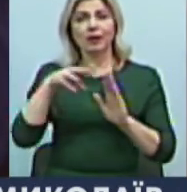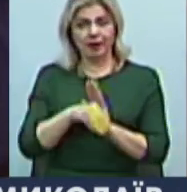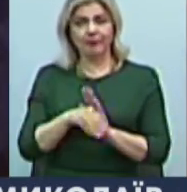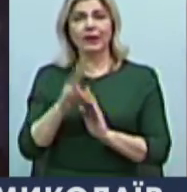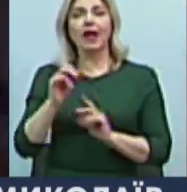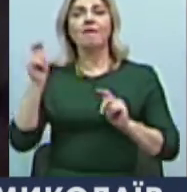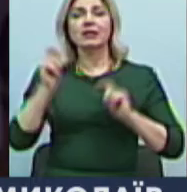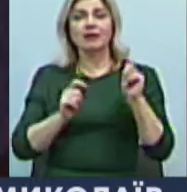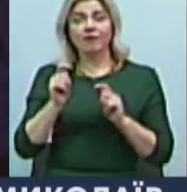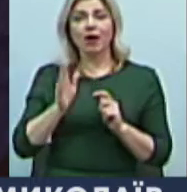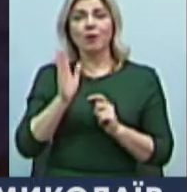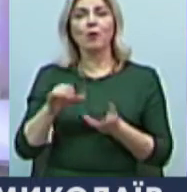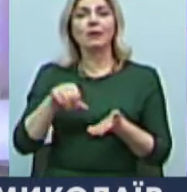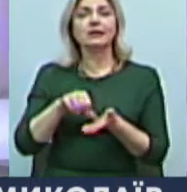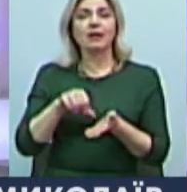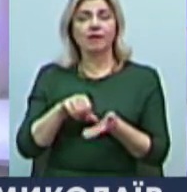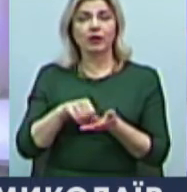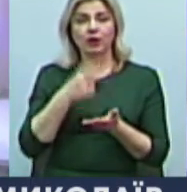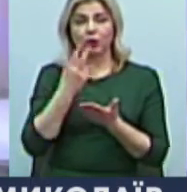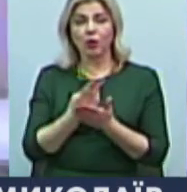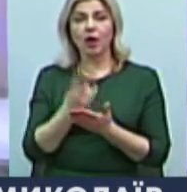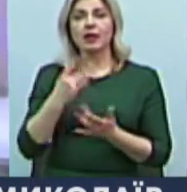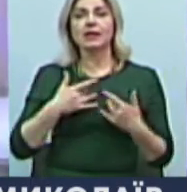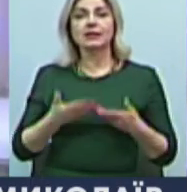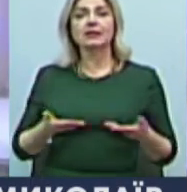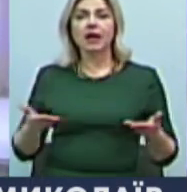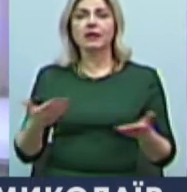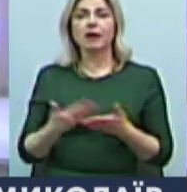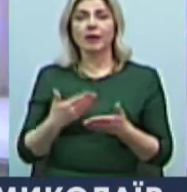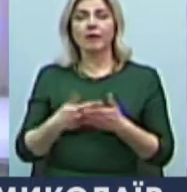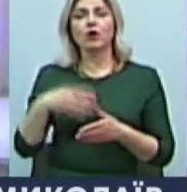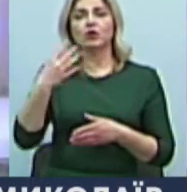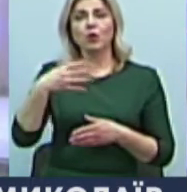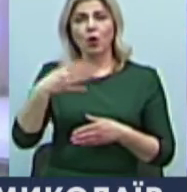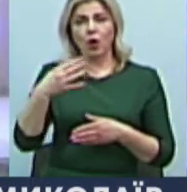буде представлено на сцені близько 40 дослідів,